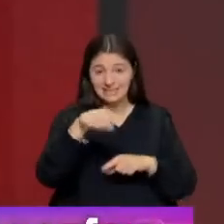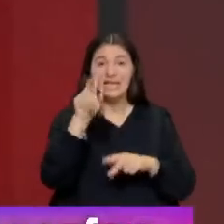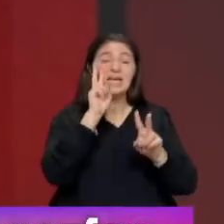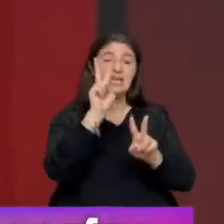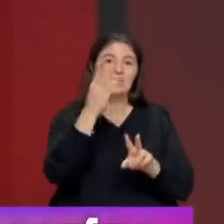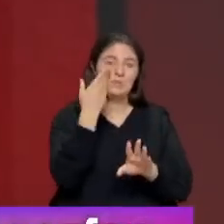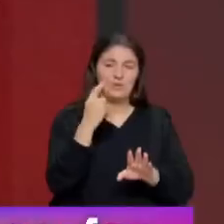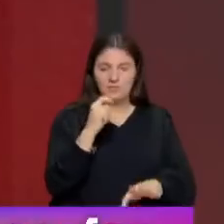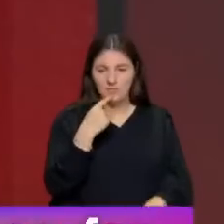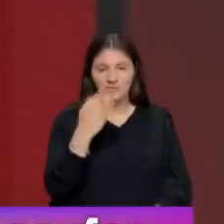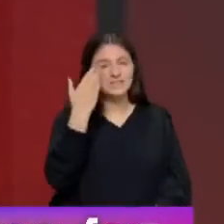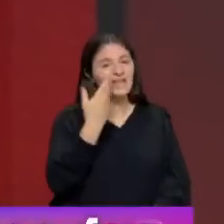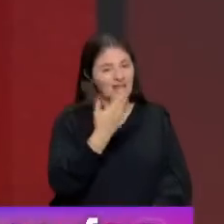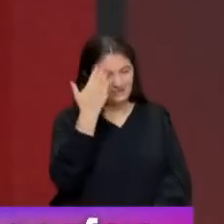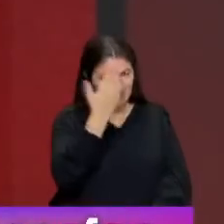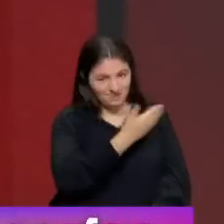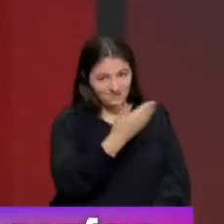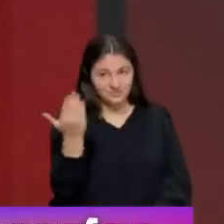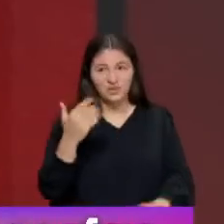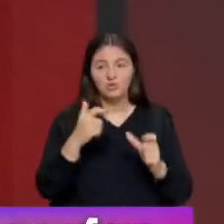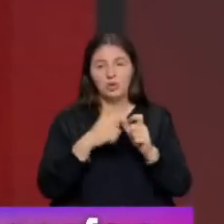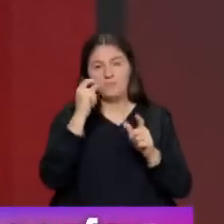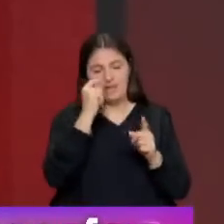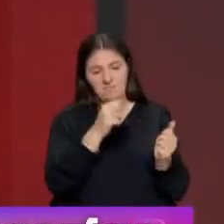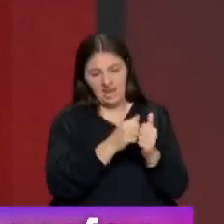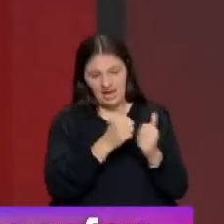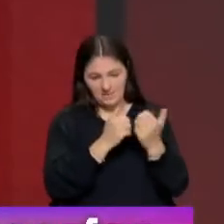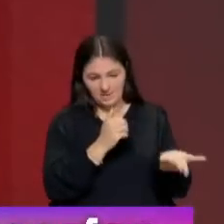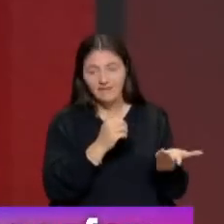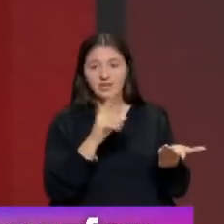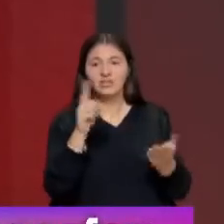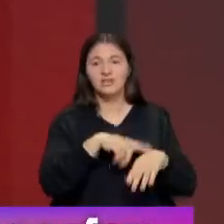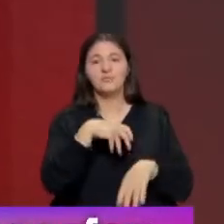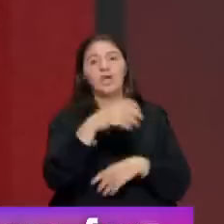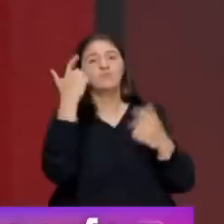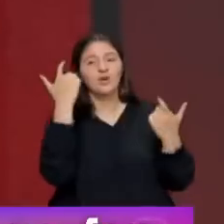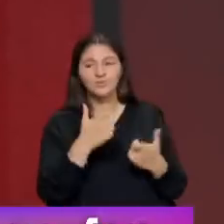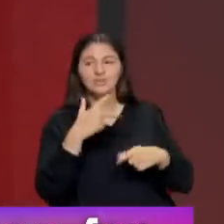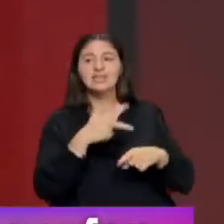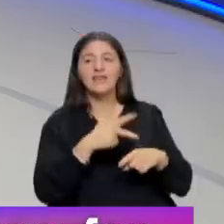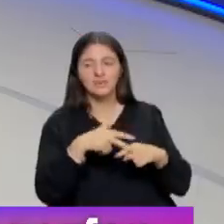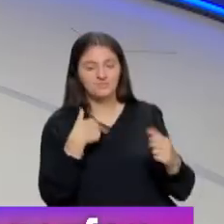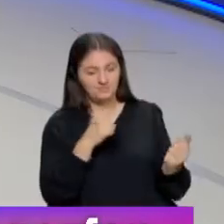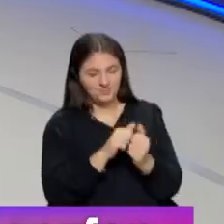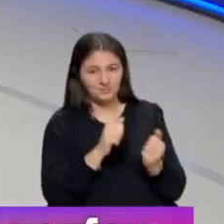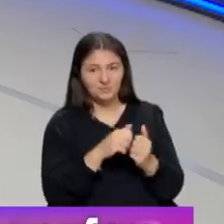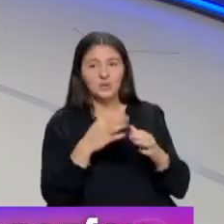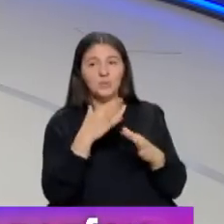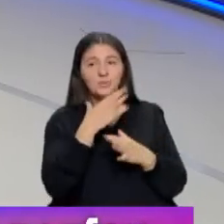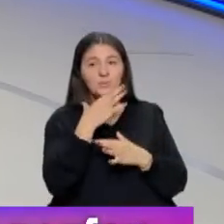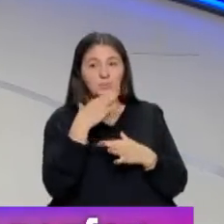izleyicilerimiz selamlarımızı iletelim Gökay Bey aracılığıyla ve çalar saat kulüpten sorumlusu Zafer söken yanımızda